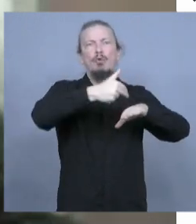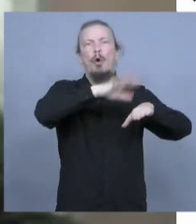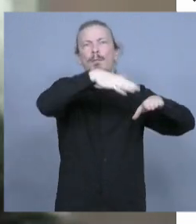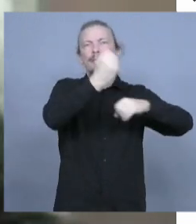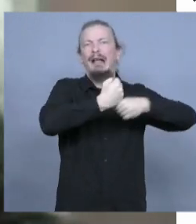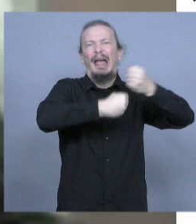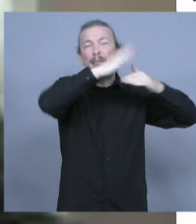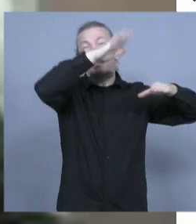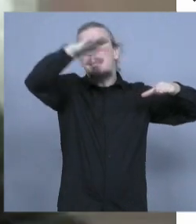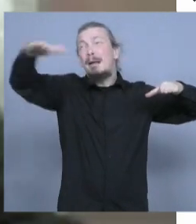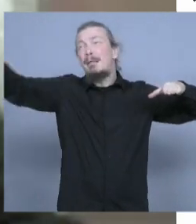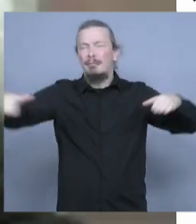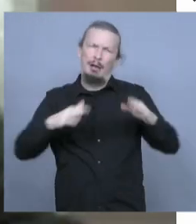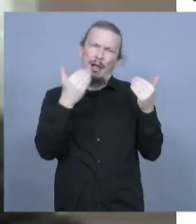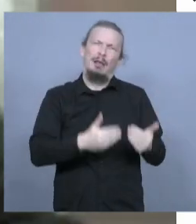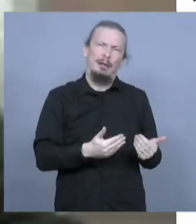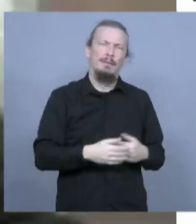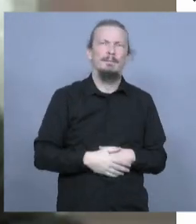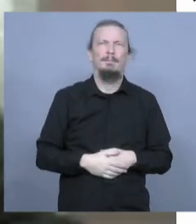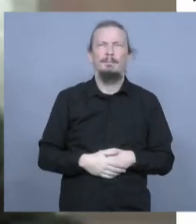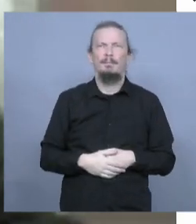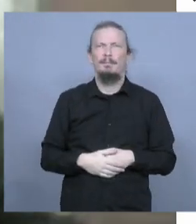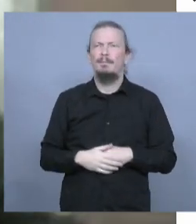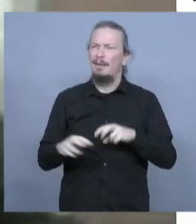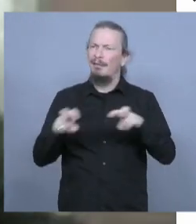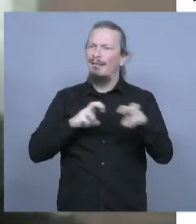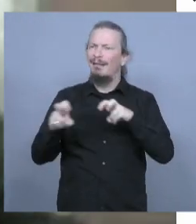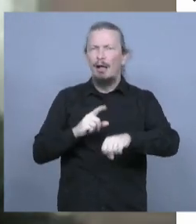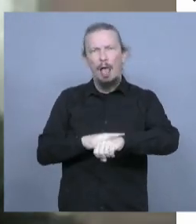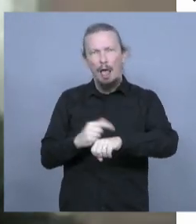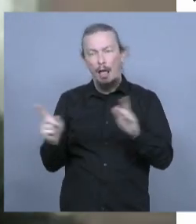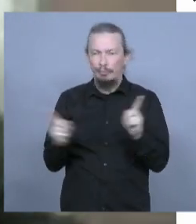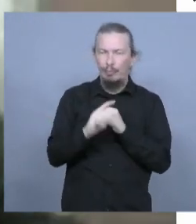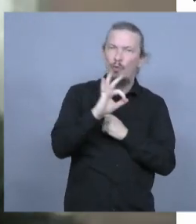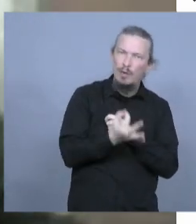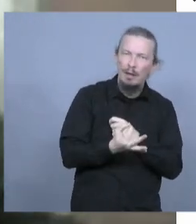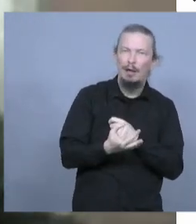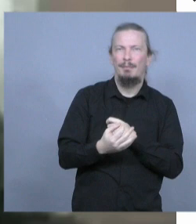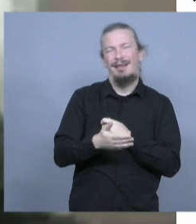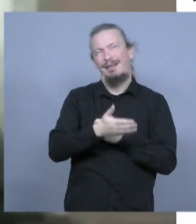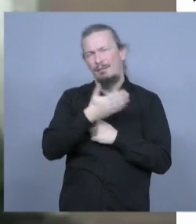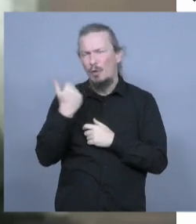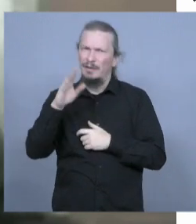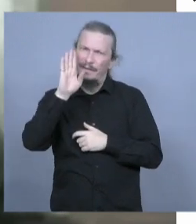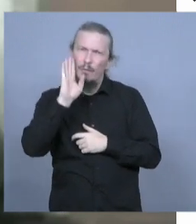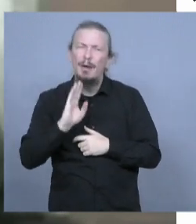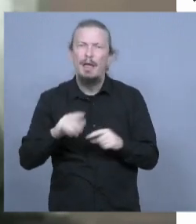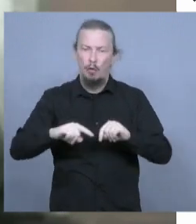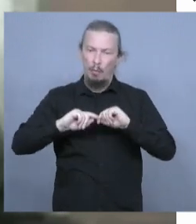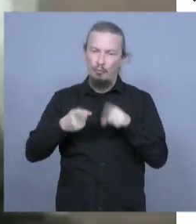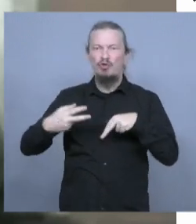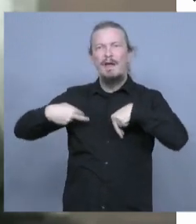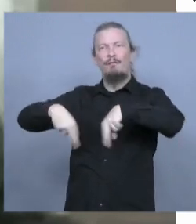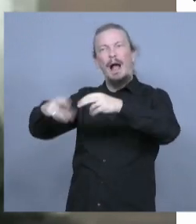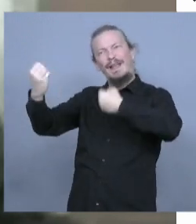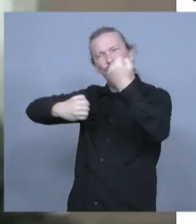desservis. Afficher une logique de réduction des déplacements, c'est très bien, mais pensons à réduire plutôt qu'augmenter significativement le budget voirie dédié